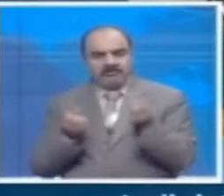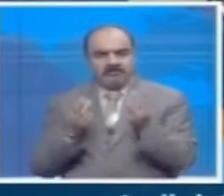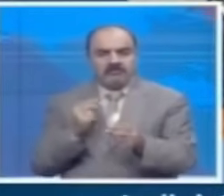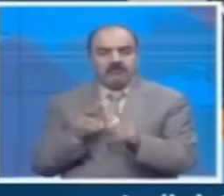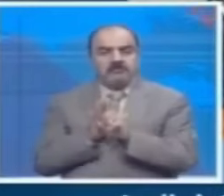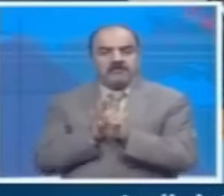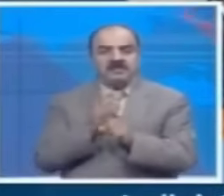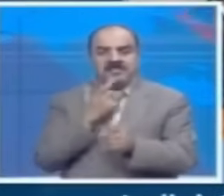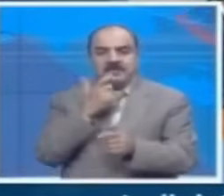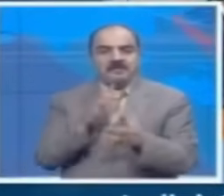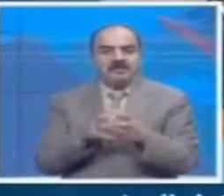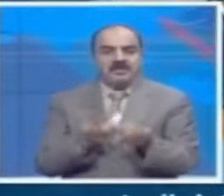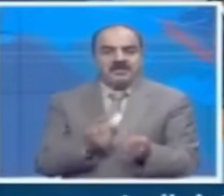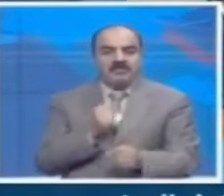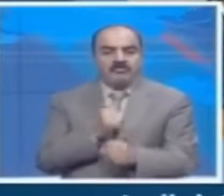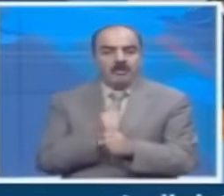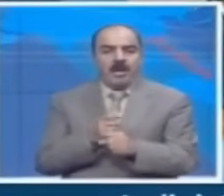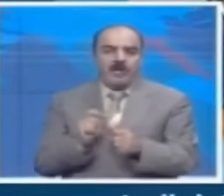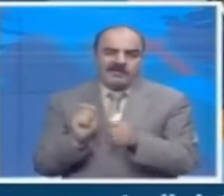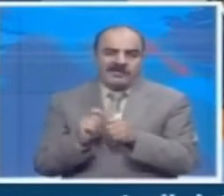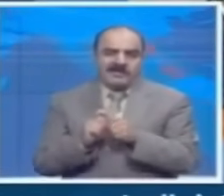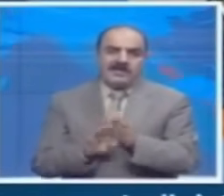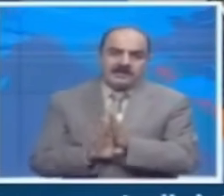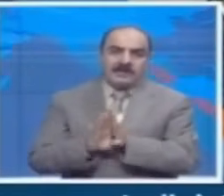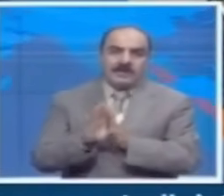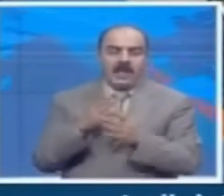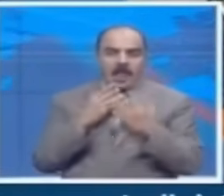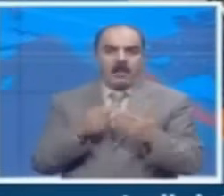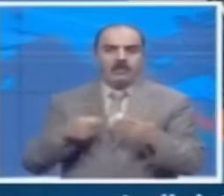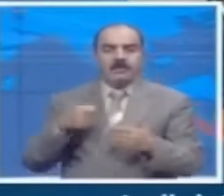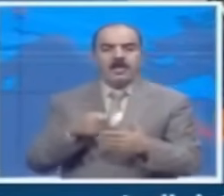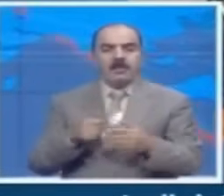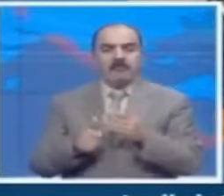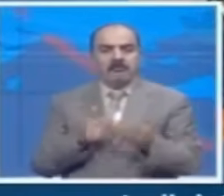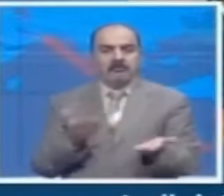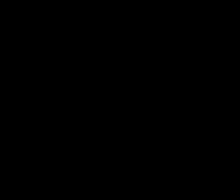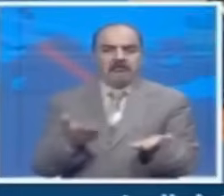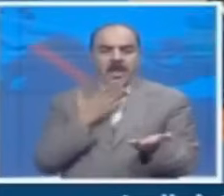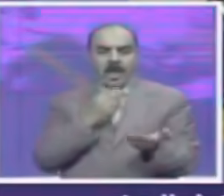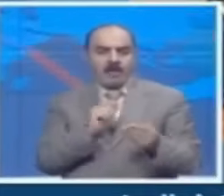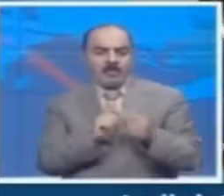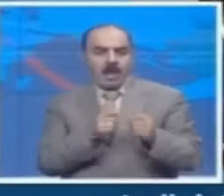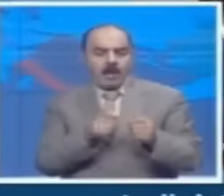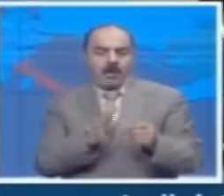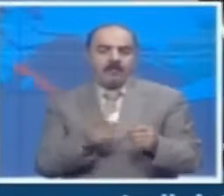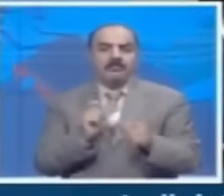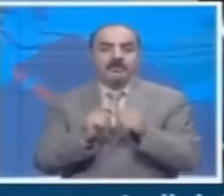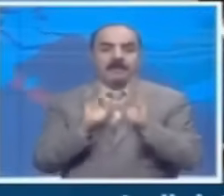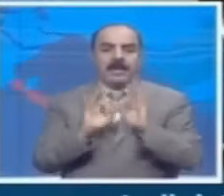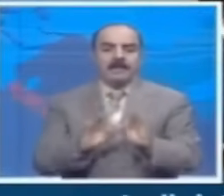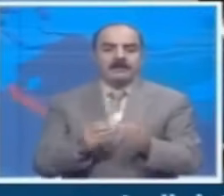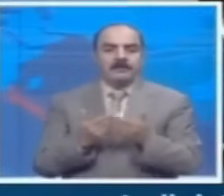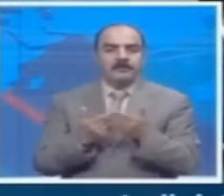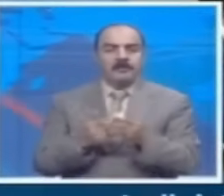رعاية كبار السن وتكثيف العمل على تطوير تلك البرامج ووضع معايير لجودة الخدمات المقدمة لهم